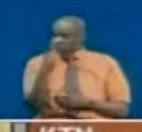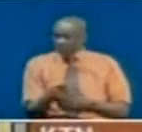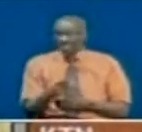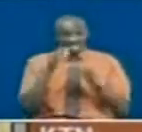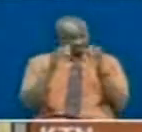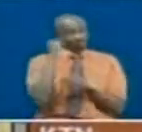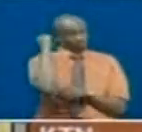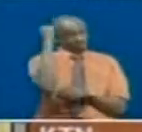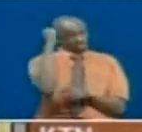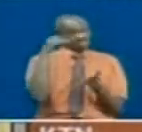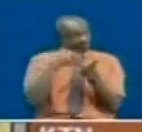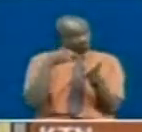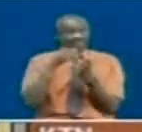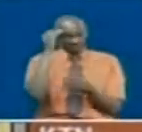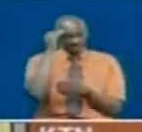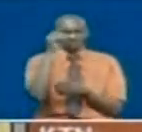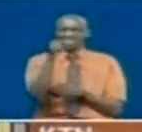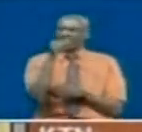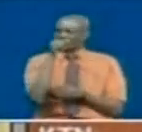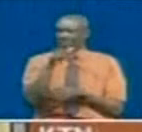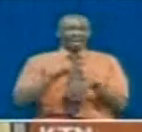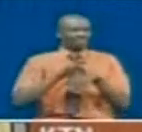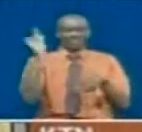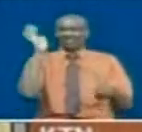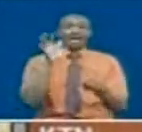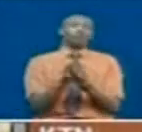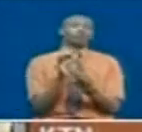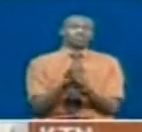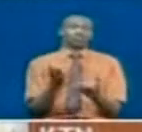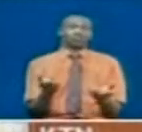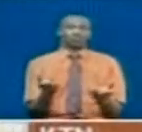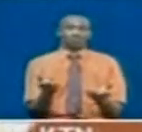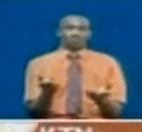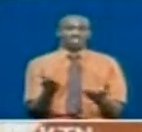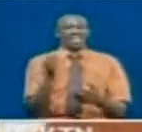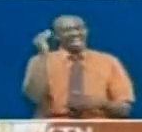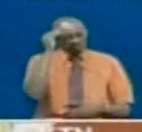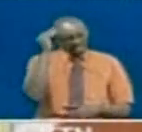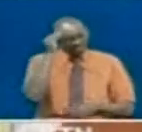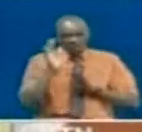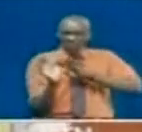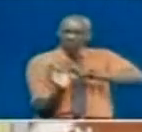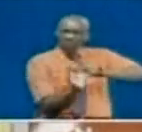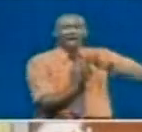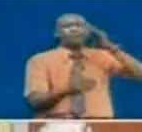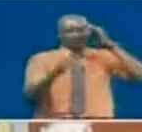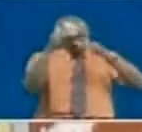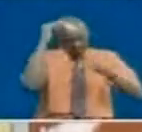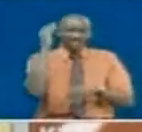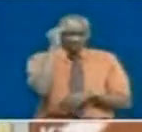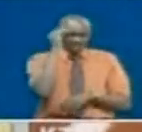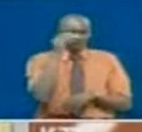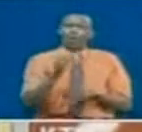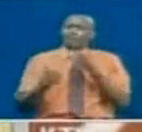siasa katika masuala ya elimu umechangia utata katika elimu. Education should be left totally for the professional, not for